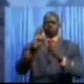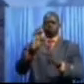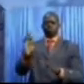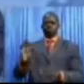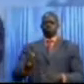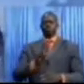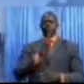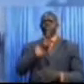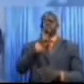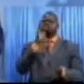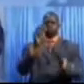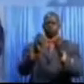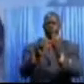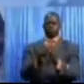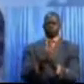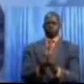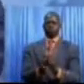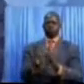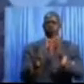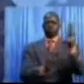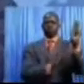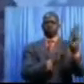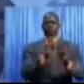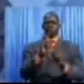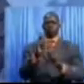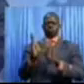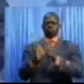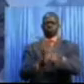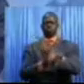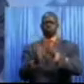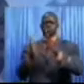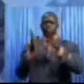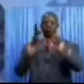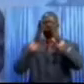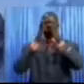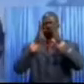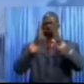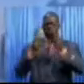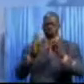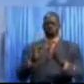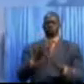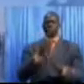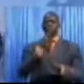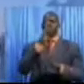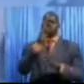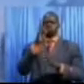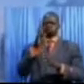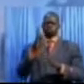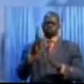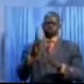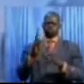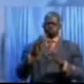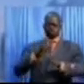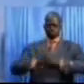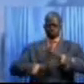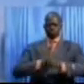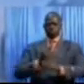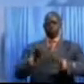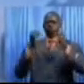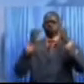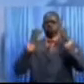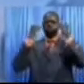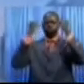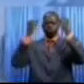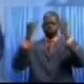sommes avec les populations de Kounadia dans la boucle de Mouhoun qui sont à la peine. Des inondations ont fait de